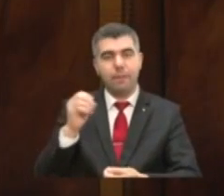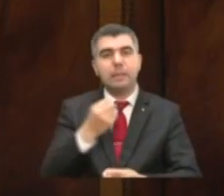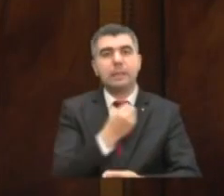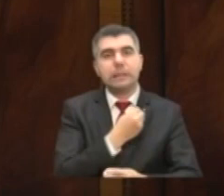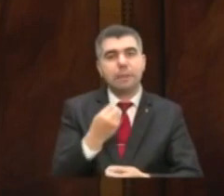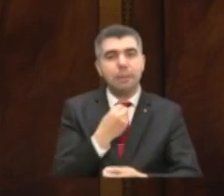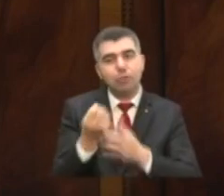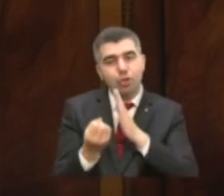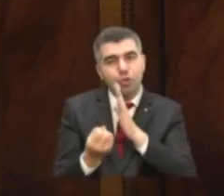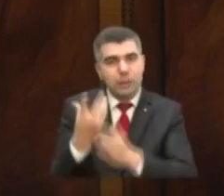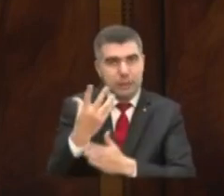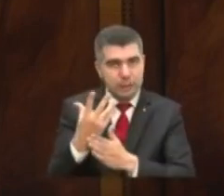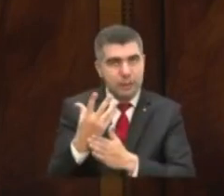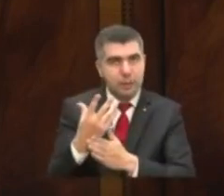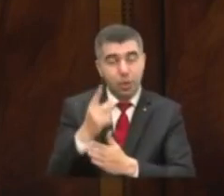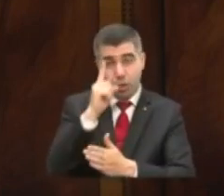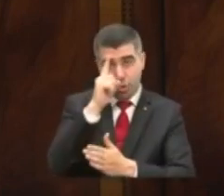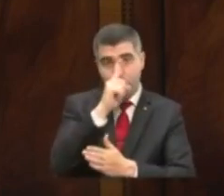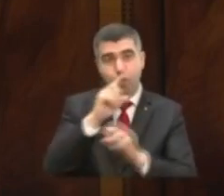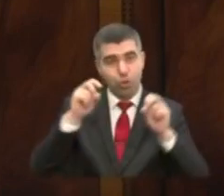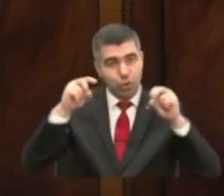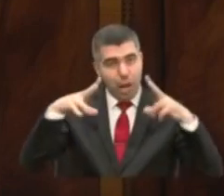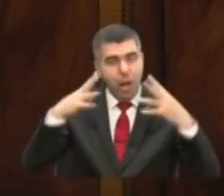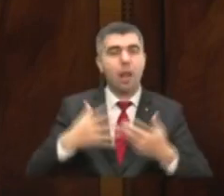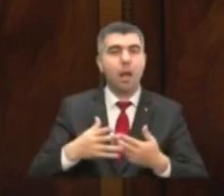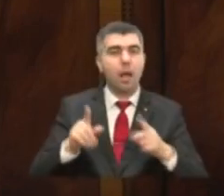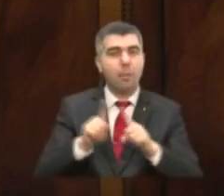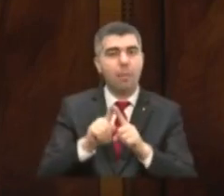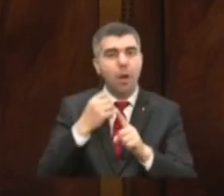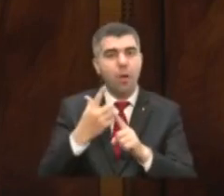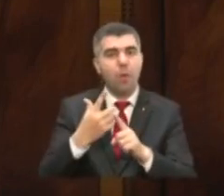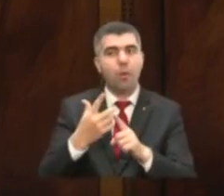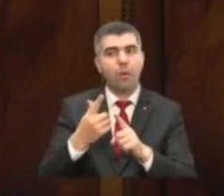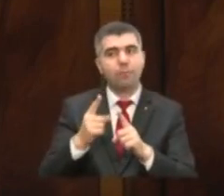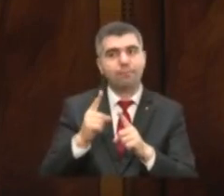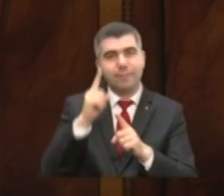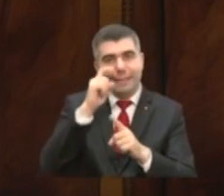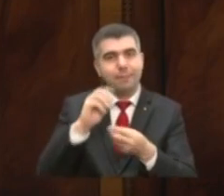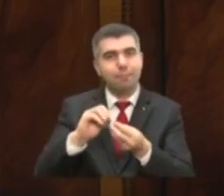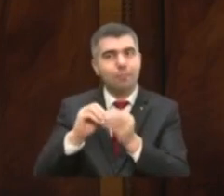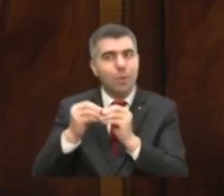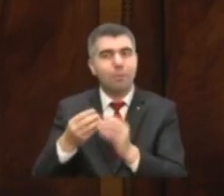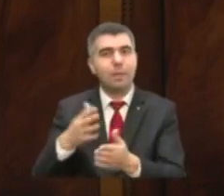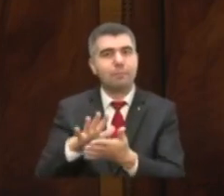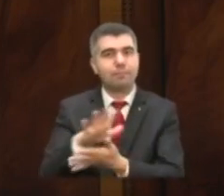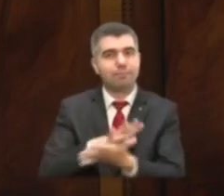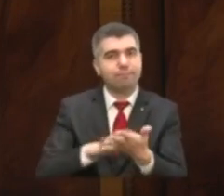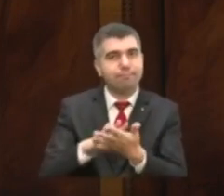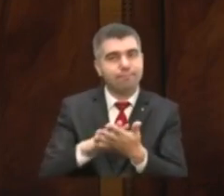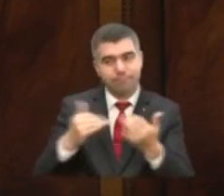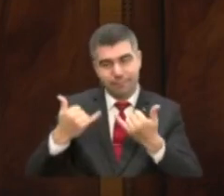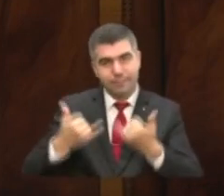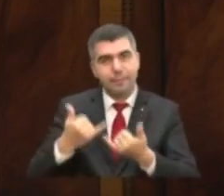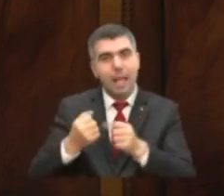الصحة، ونتمنى أن يساهم هذا العدد في تخفيف العبء الملقى على عاتق الأطر العاملة